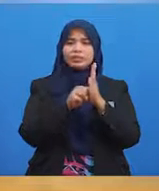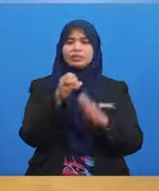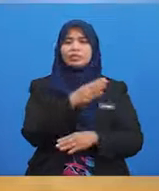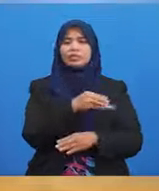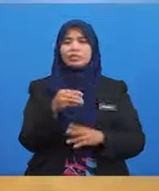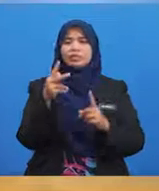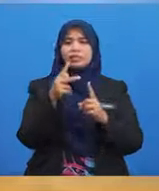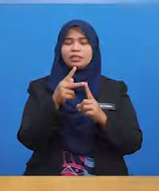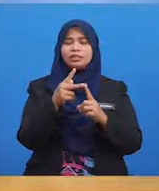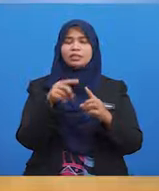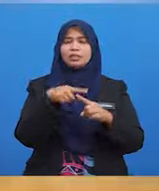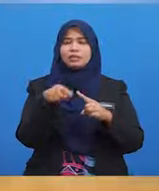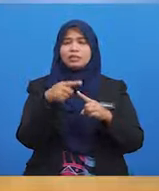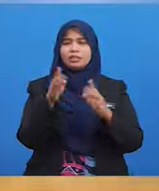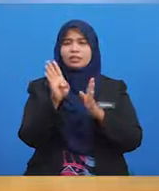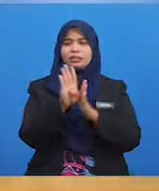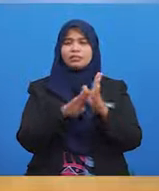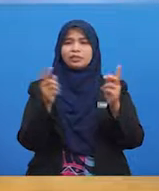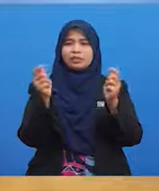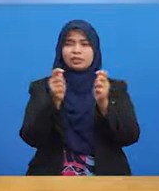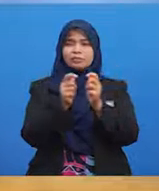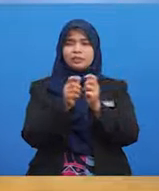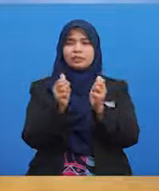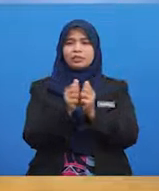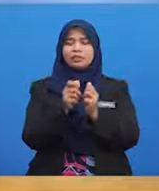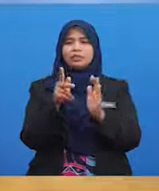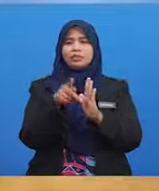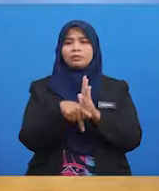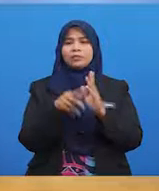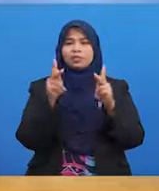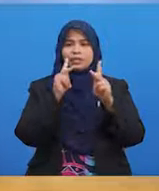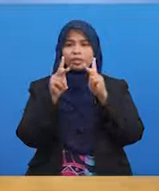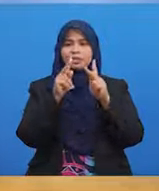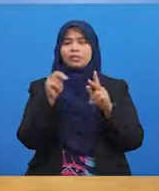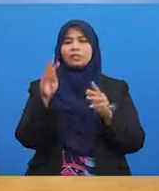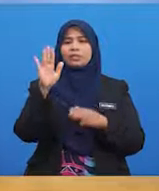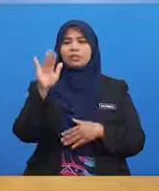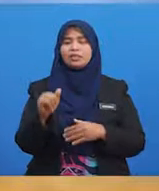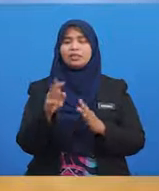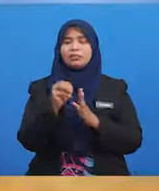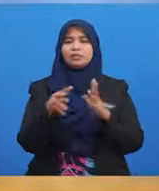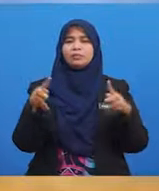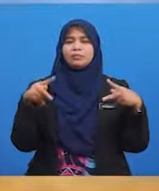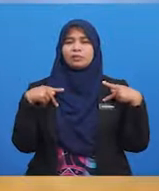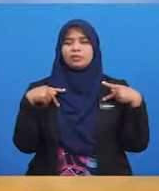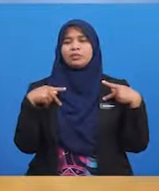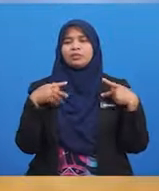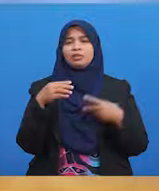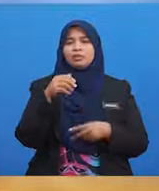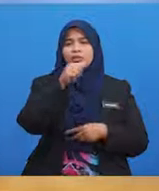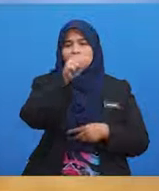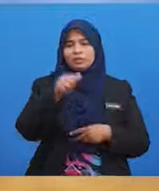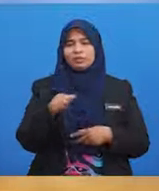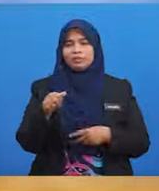ke bila bertemu dengan perkataan yang mempunyai